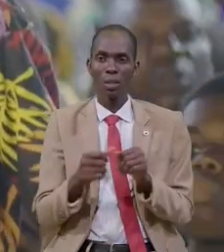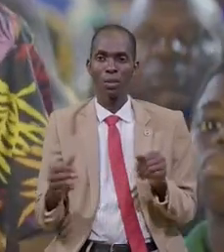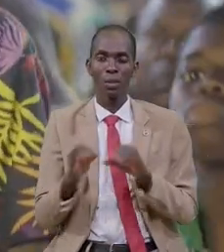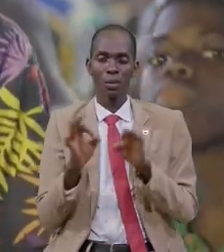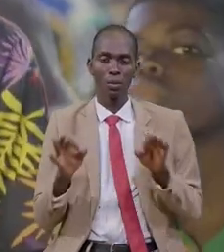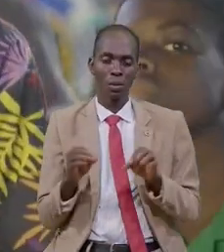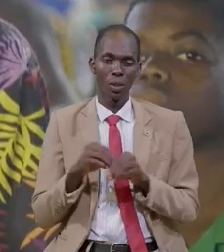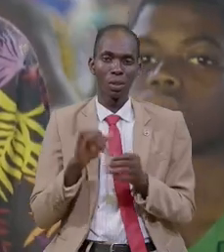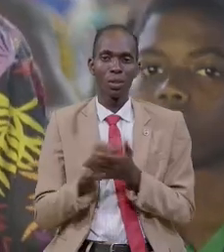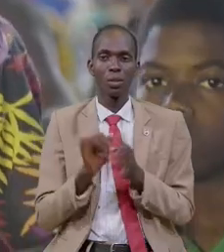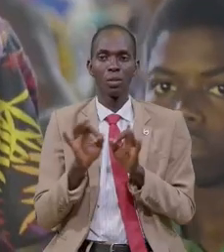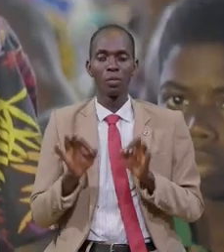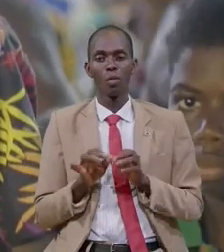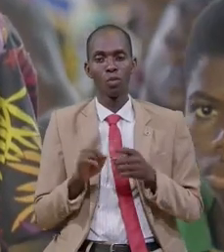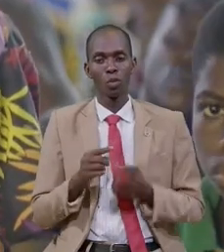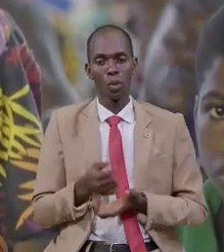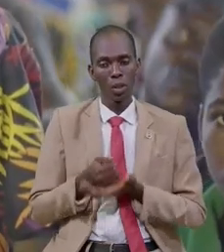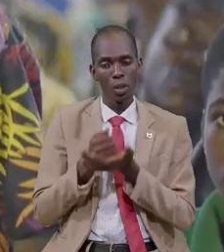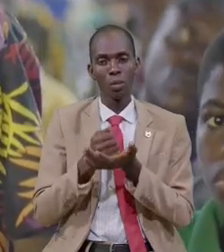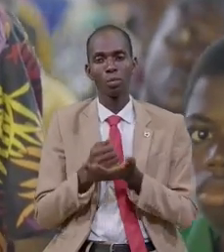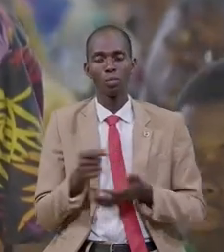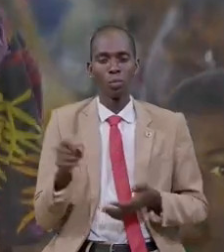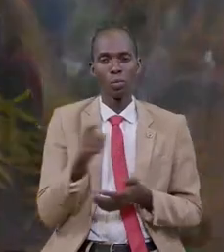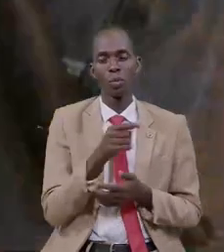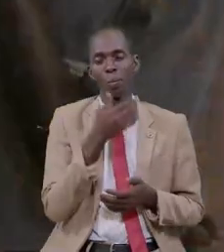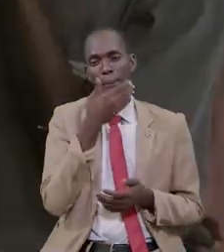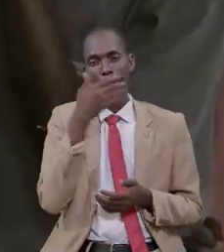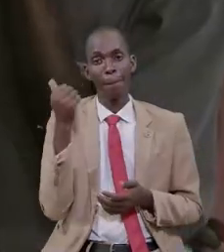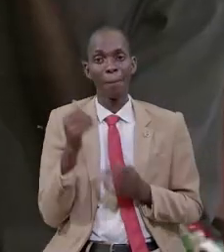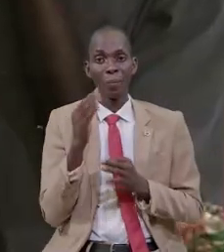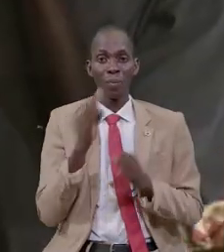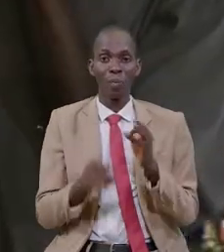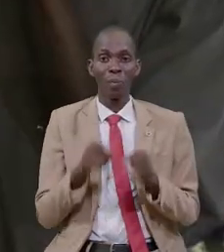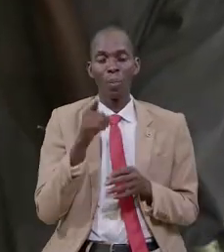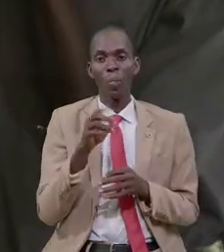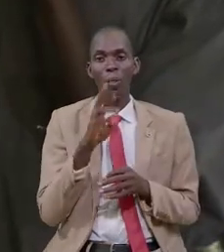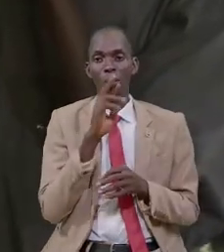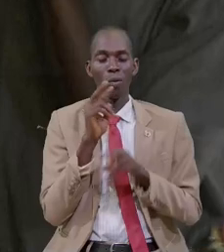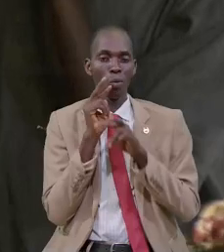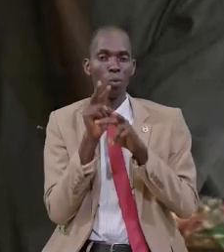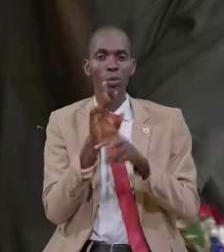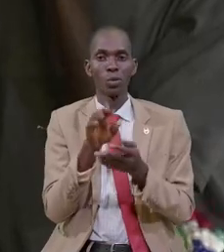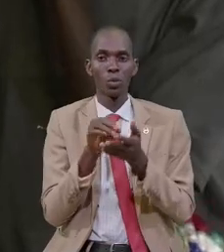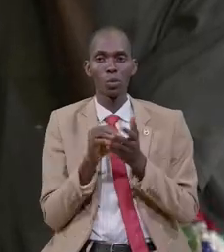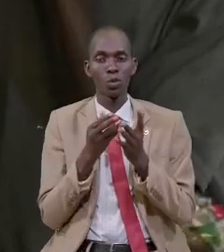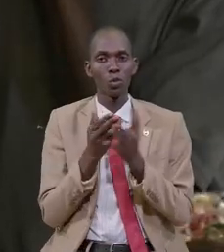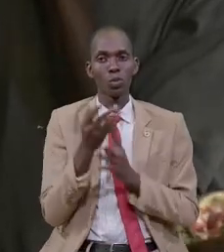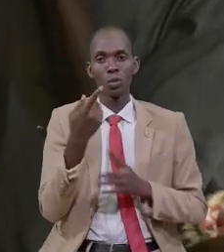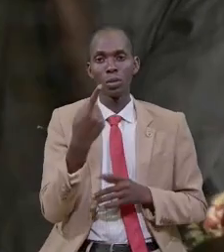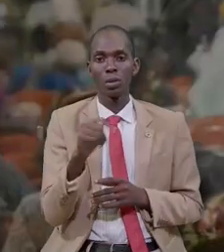fin, cliquez « Envoyer ». Si vous nous suivez à la radio ou à la télévision,